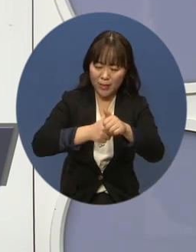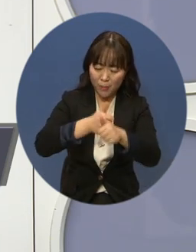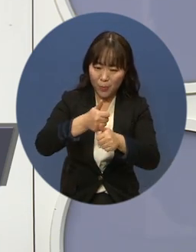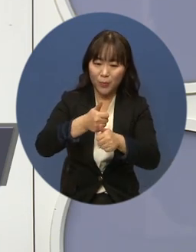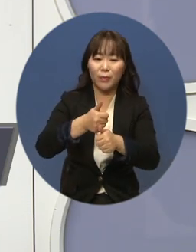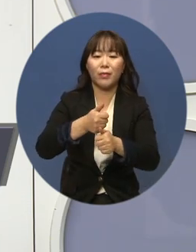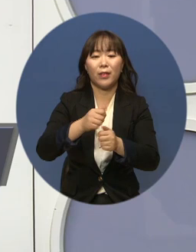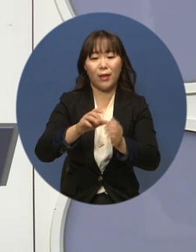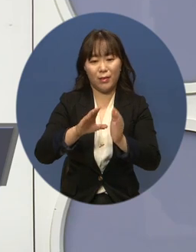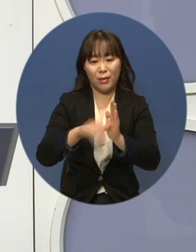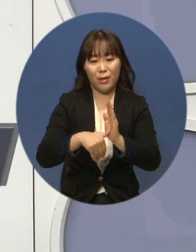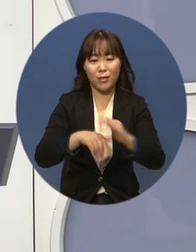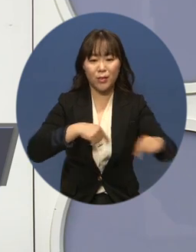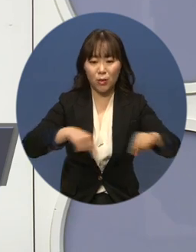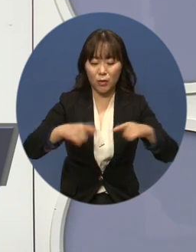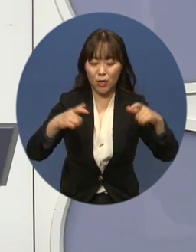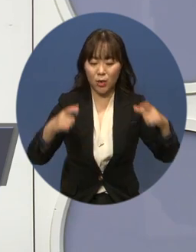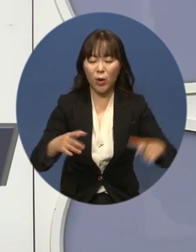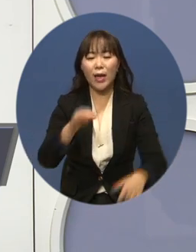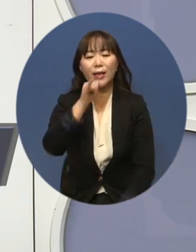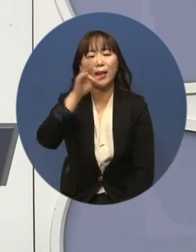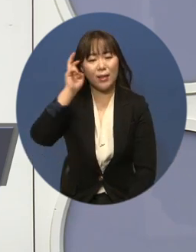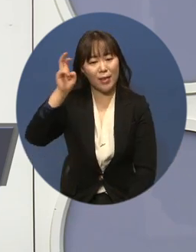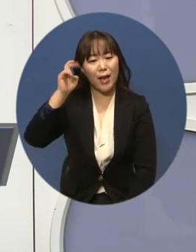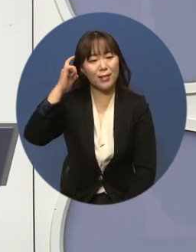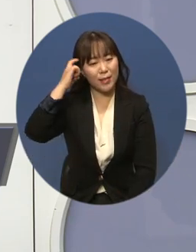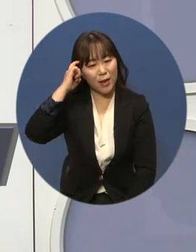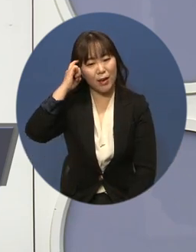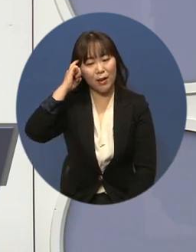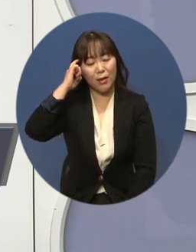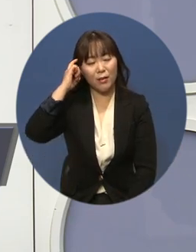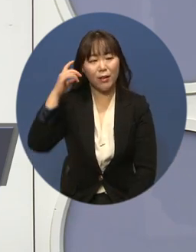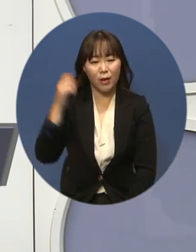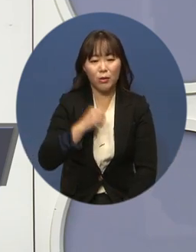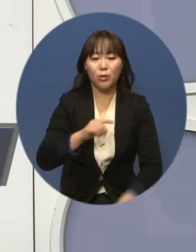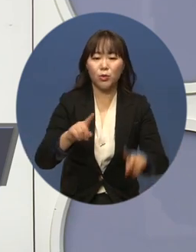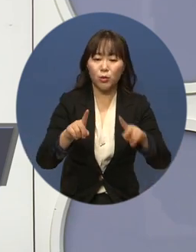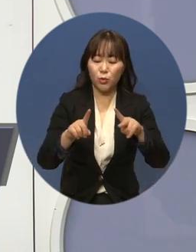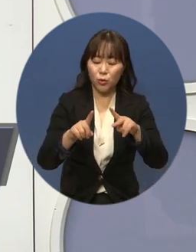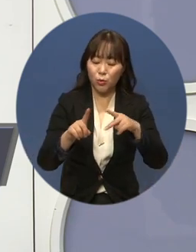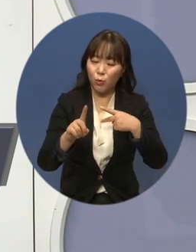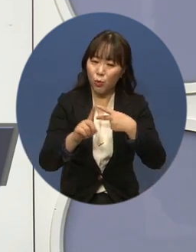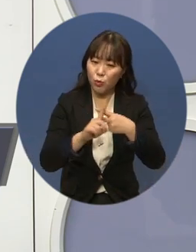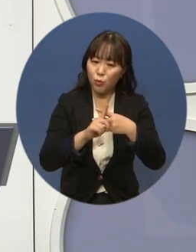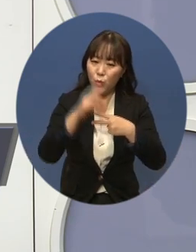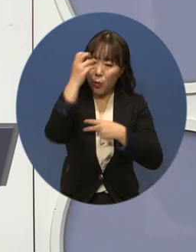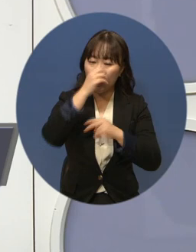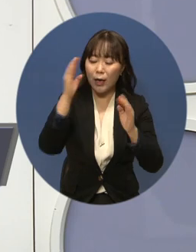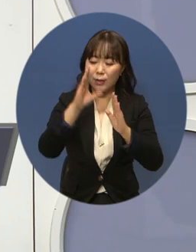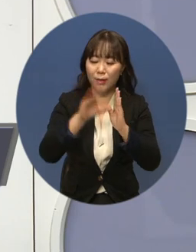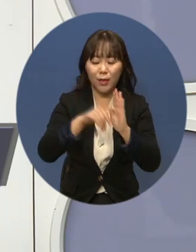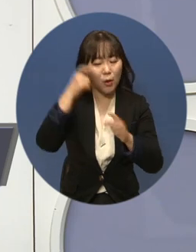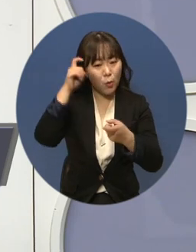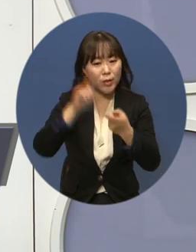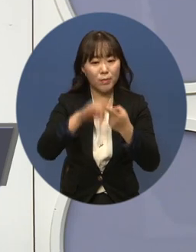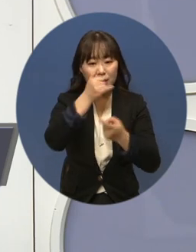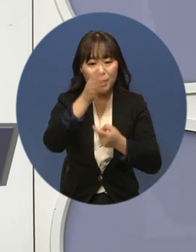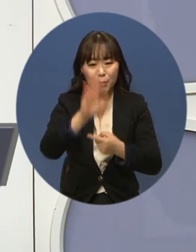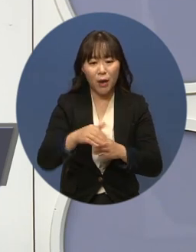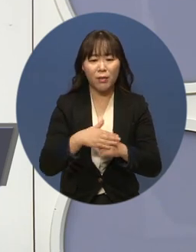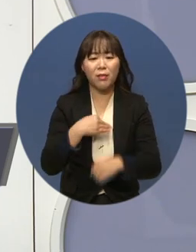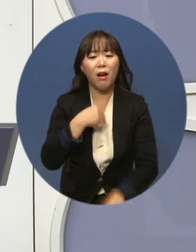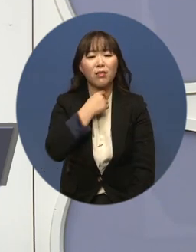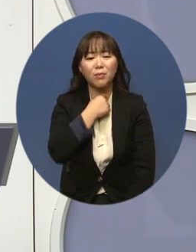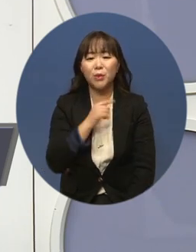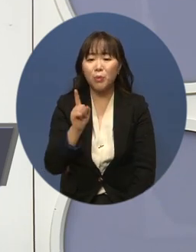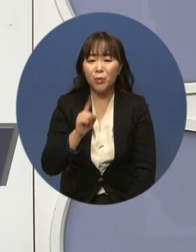데 있어서 정치의 영역이 있겠다 이런 생각에서 이제 고등학교, 중학교 때 조금 관심을 가졌지만 제가 더 하고 싶은